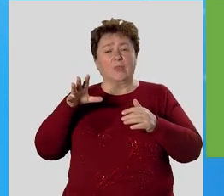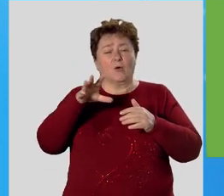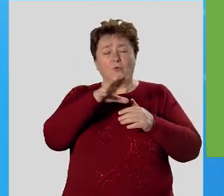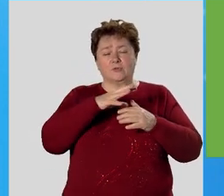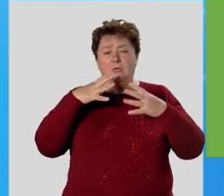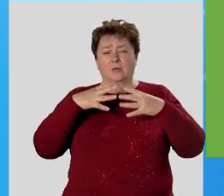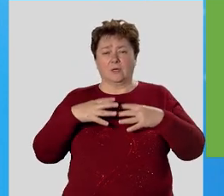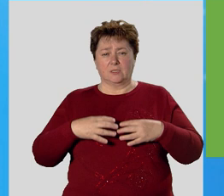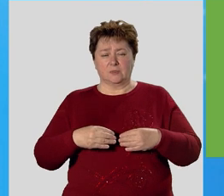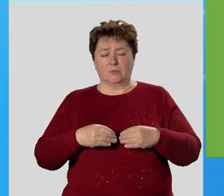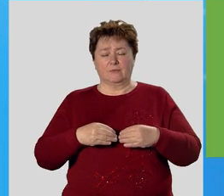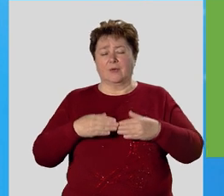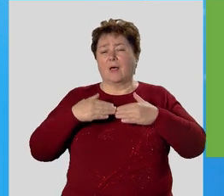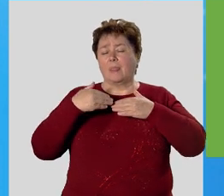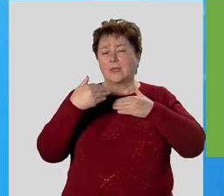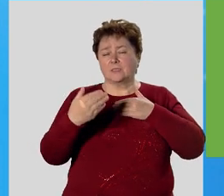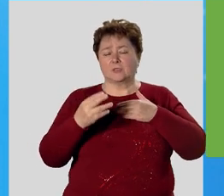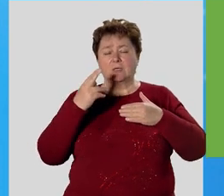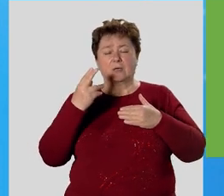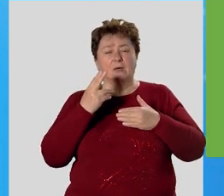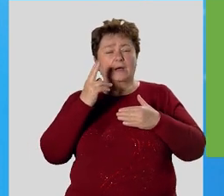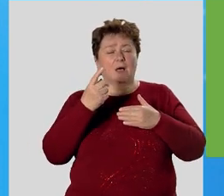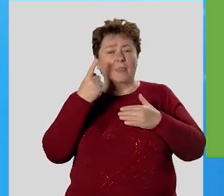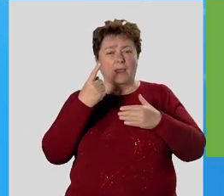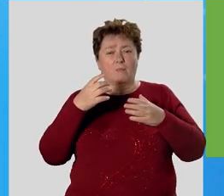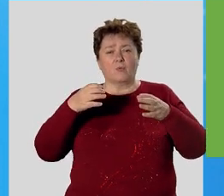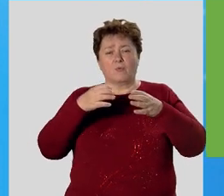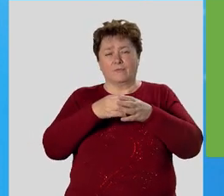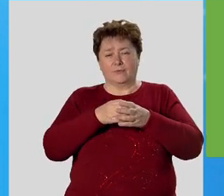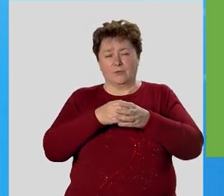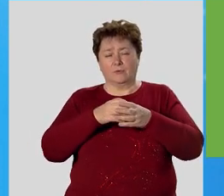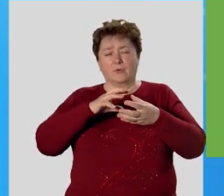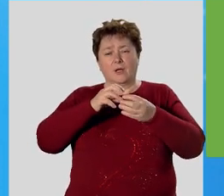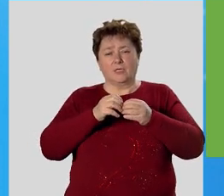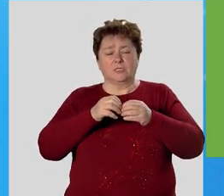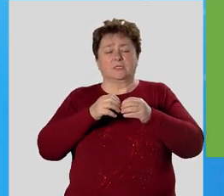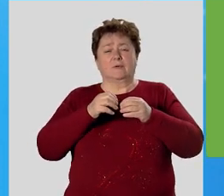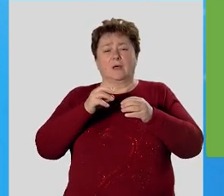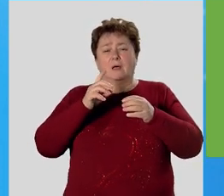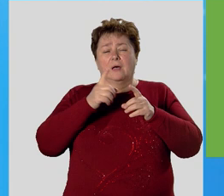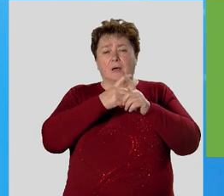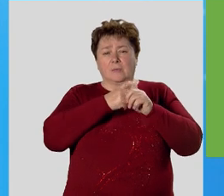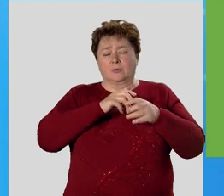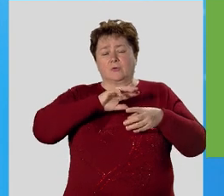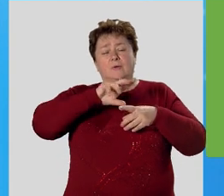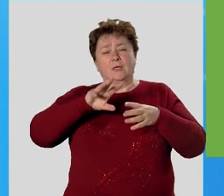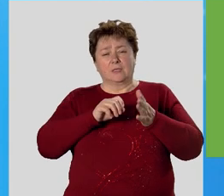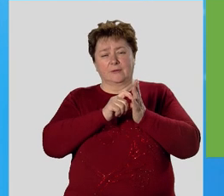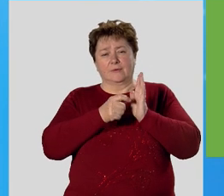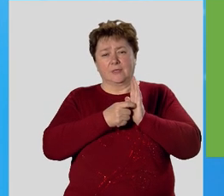всех организмов, относящихся к одному виду, количество хромосом в клетках одинаково.